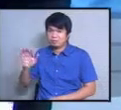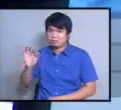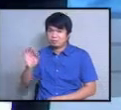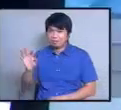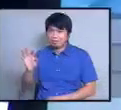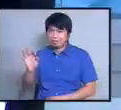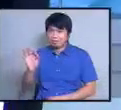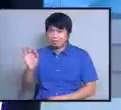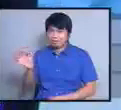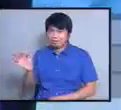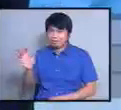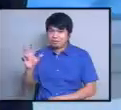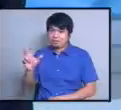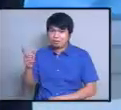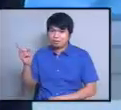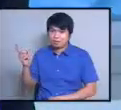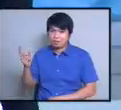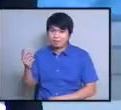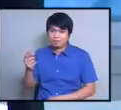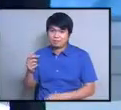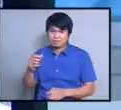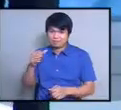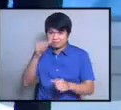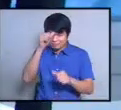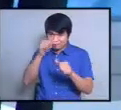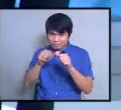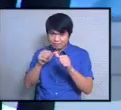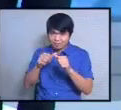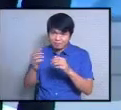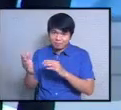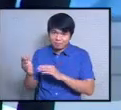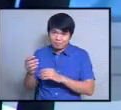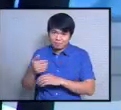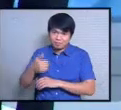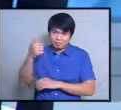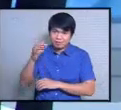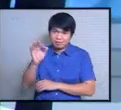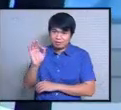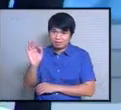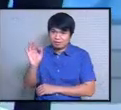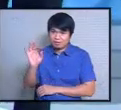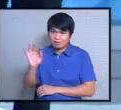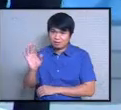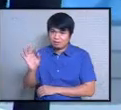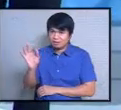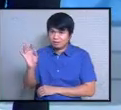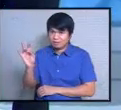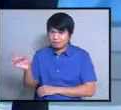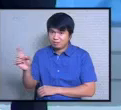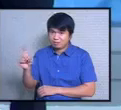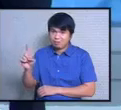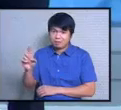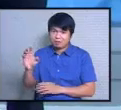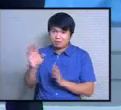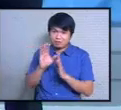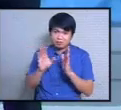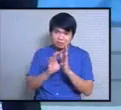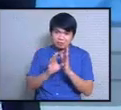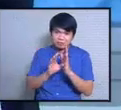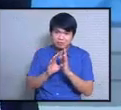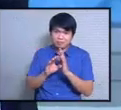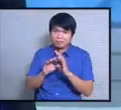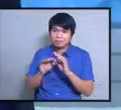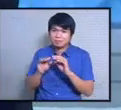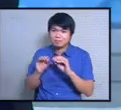1933. Una po siyang tumatak sa kamalayan ng publiko nang manalo bilang delegado ng 1971 Constitutional Convention kung saan tinutulan niya ang ilan sa mga